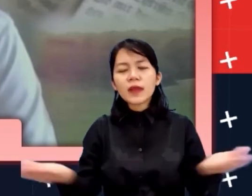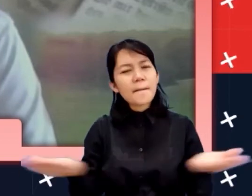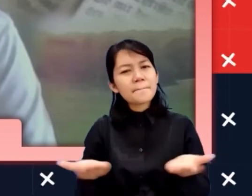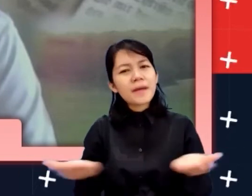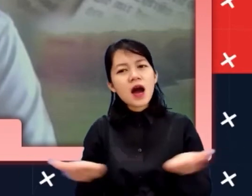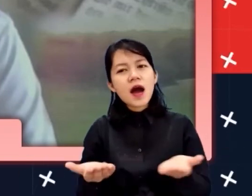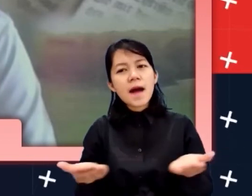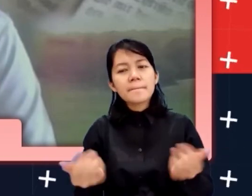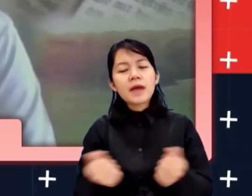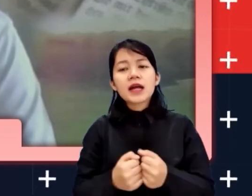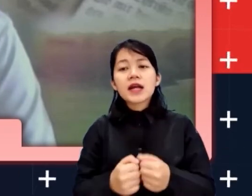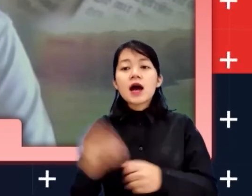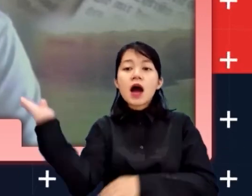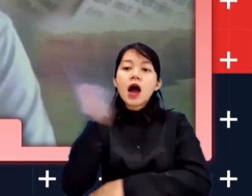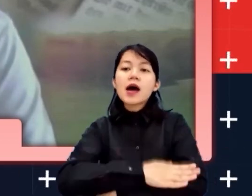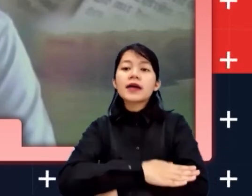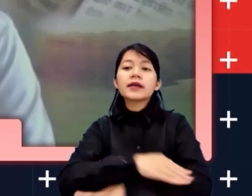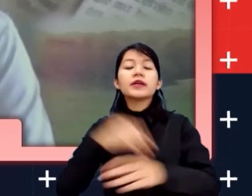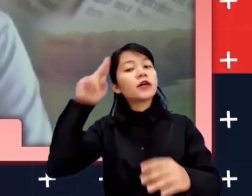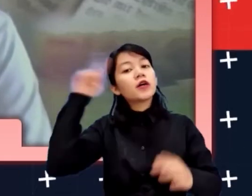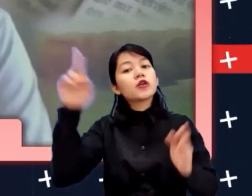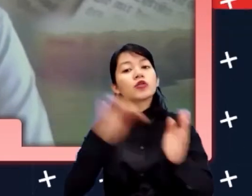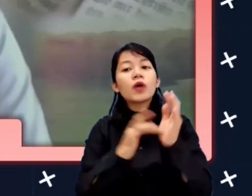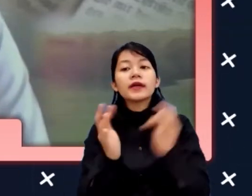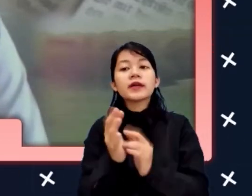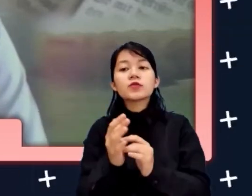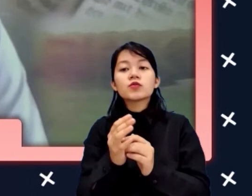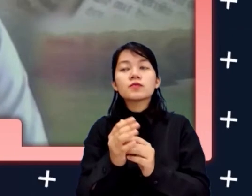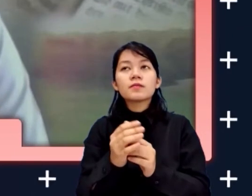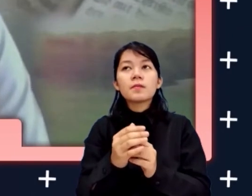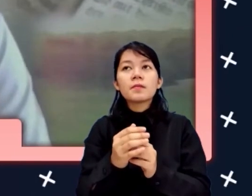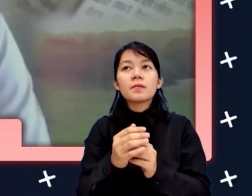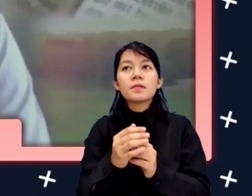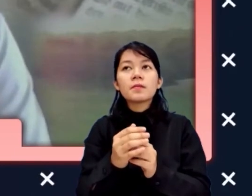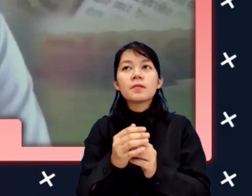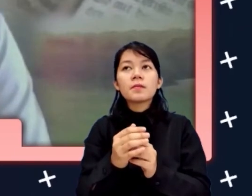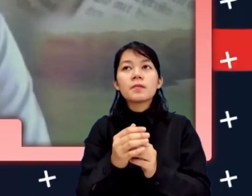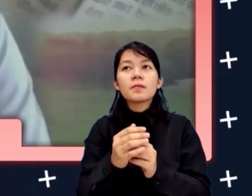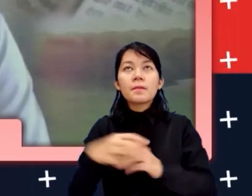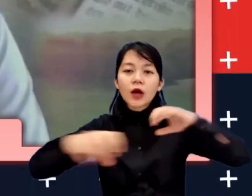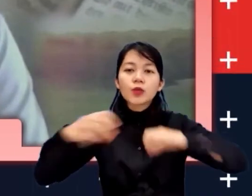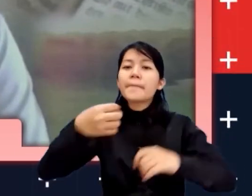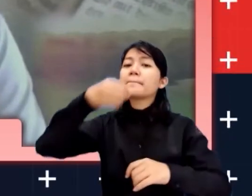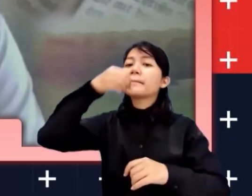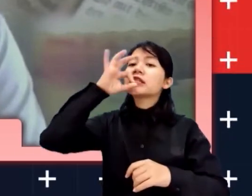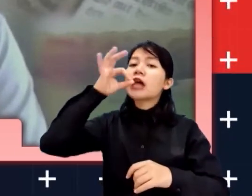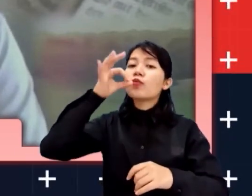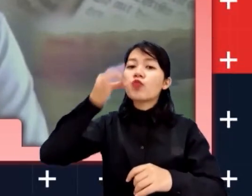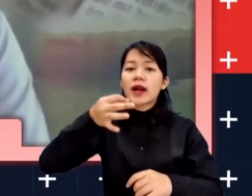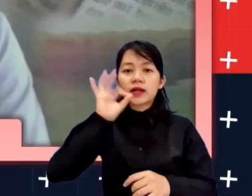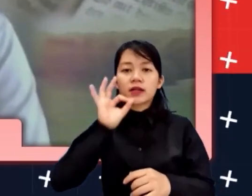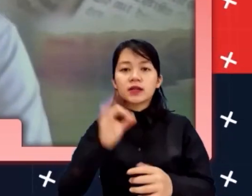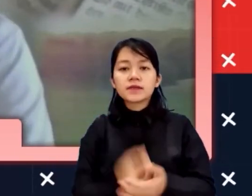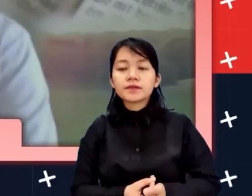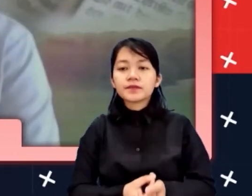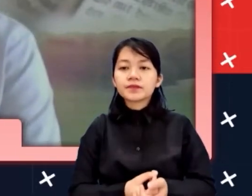dengan murid-muridnya? Apakah itu tidak penting? Bagaimana dengan hari pada waktu Tuhan Yesus